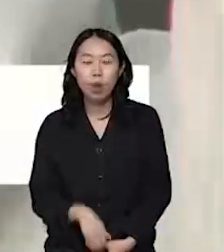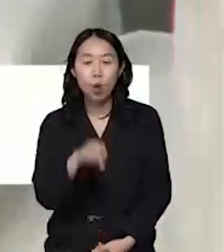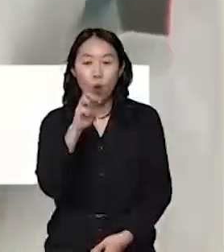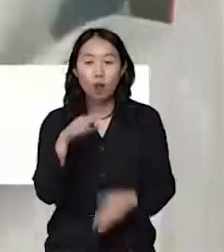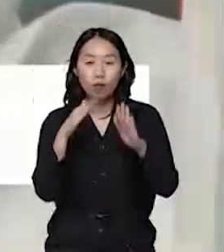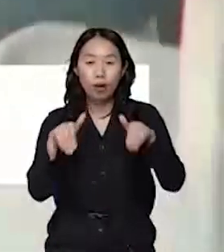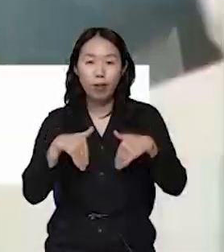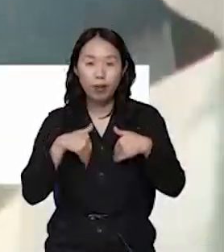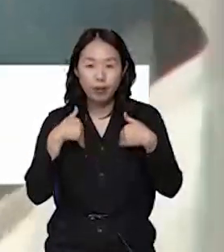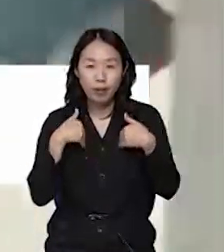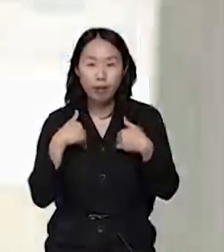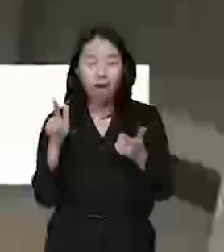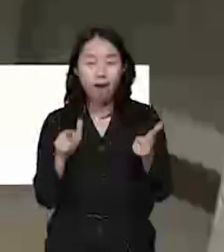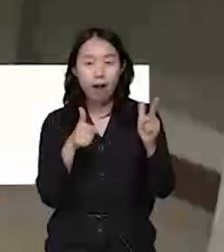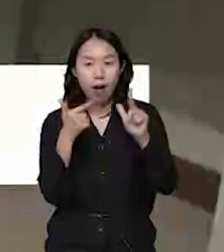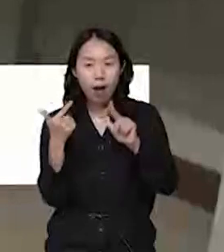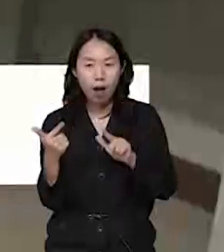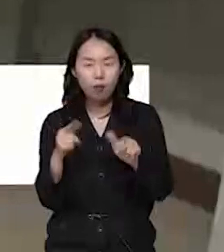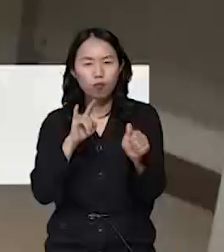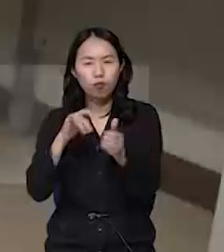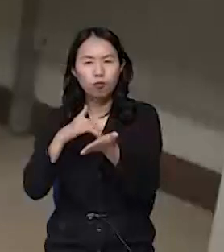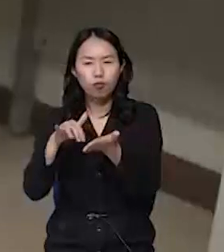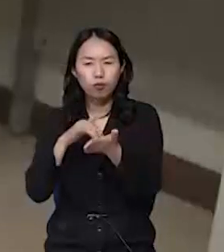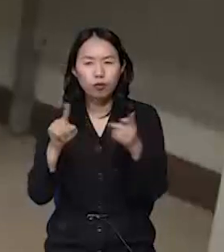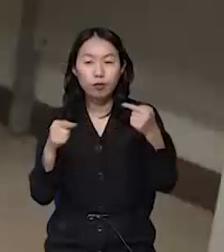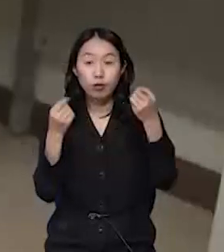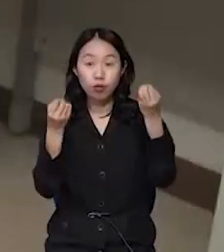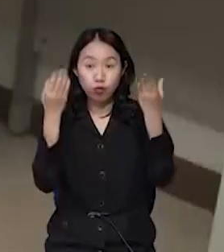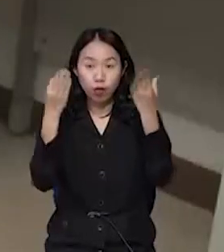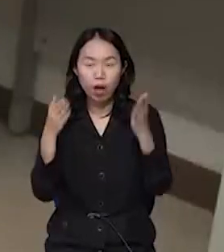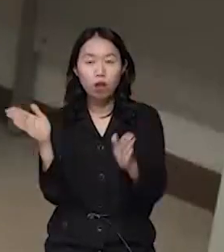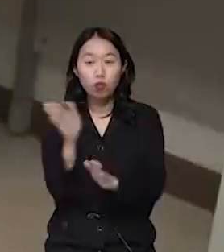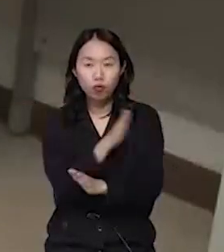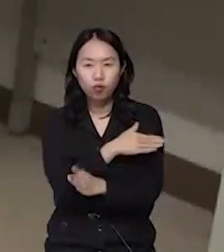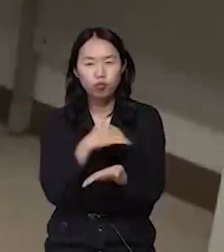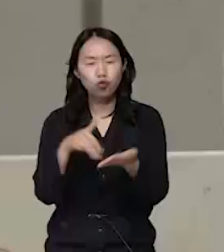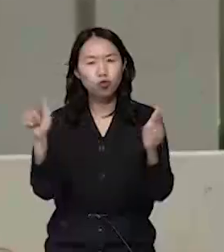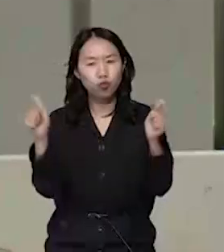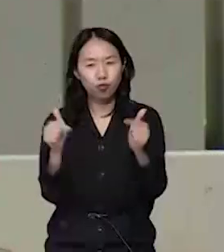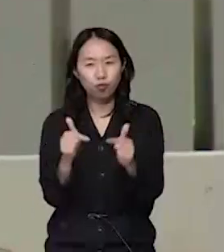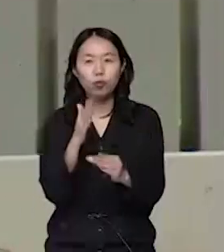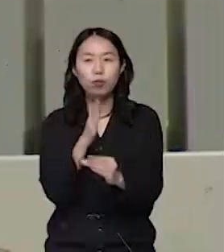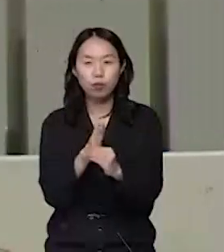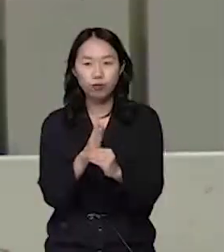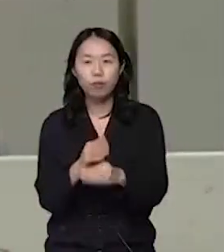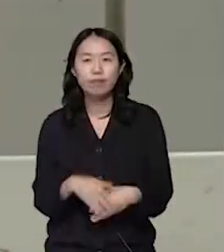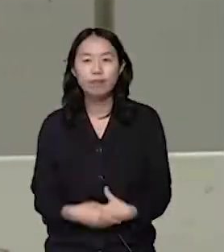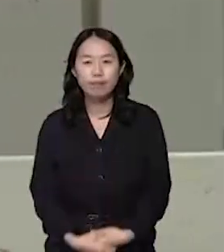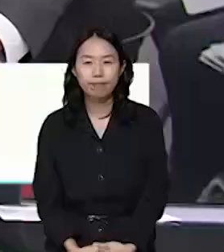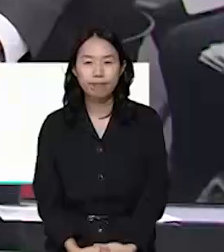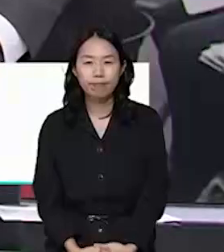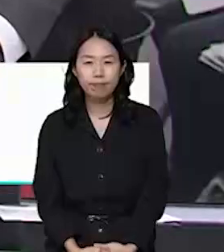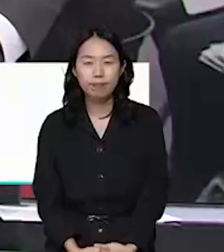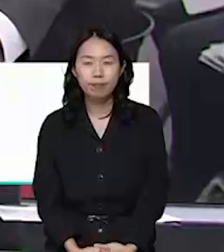광주 전남의 1일 확진자 수는 설 연휴 이후 꾸준히 감소세를 보이고 있습니다.